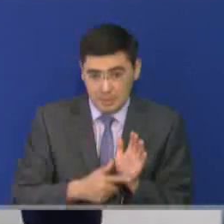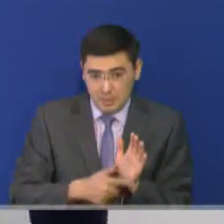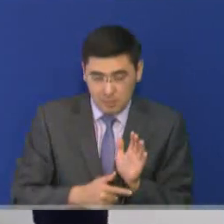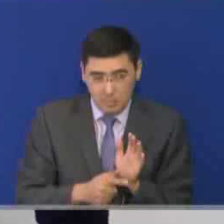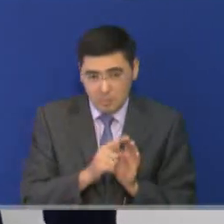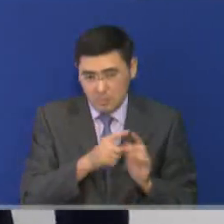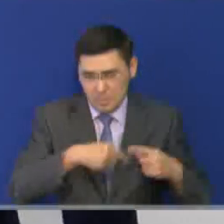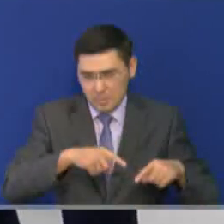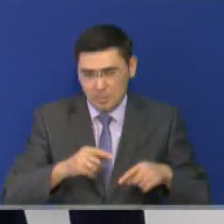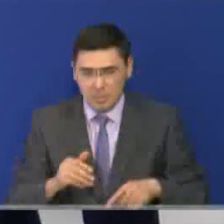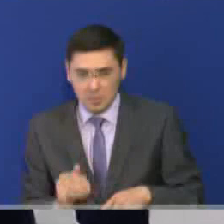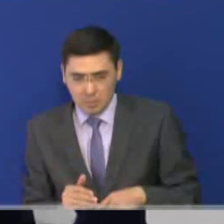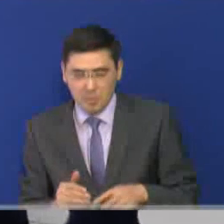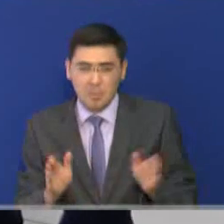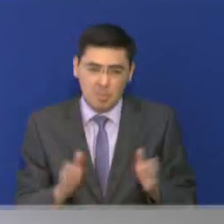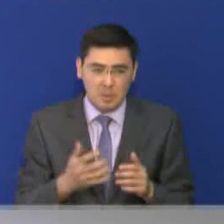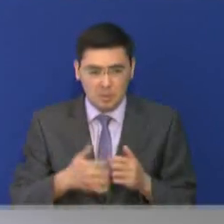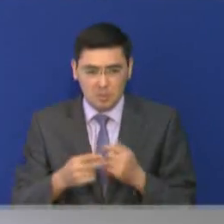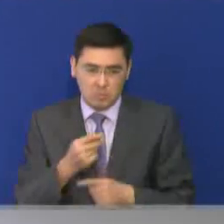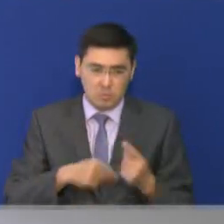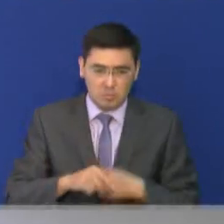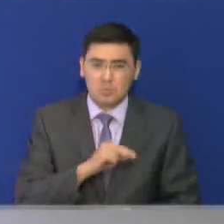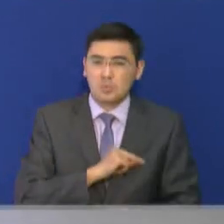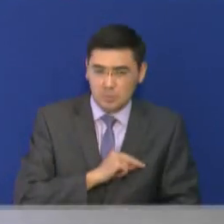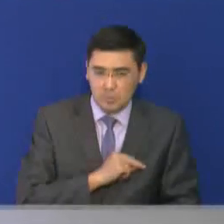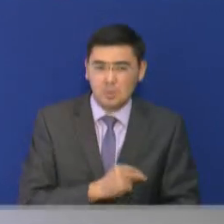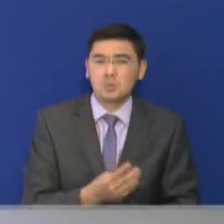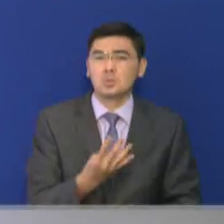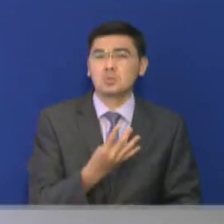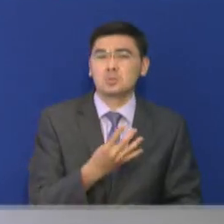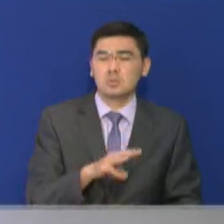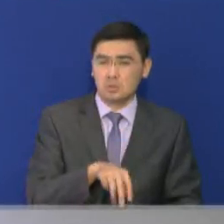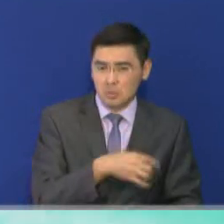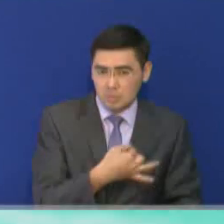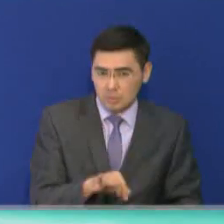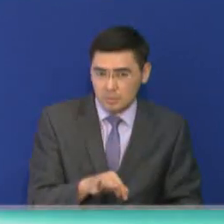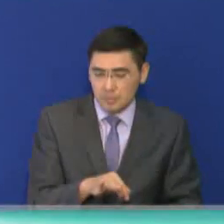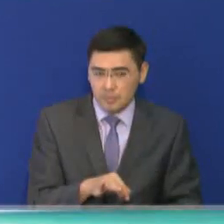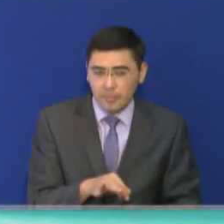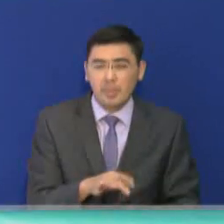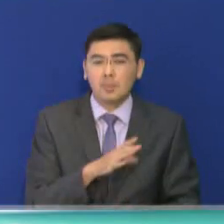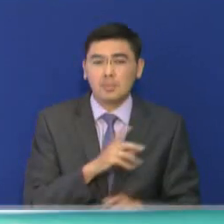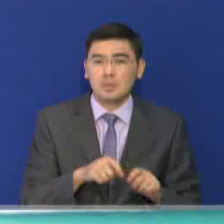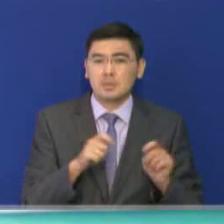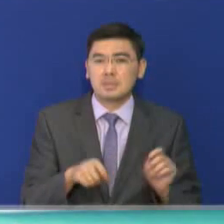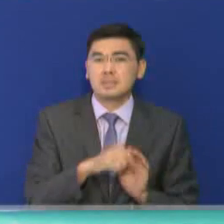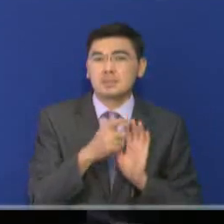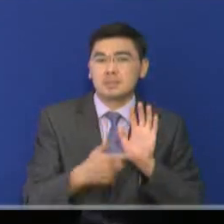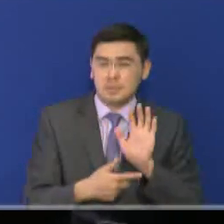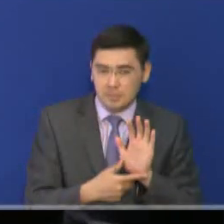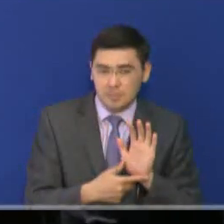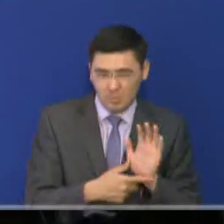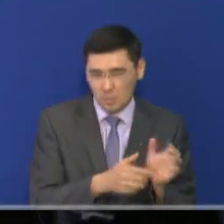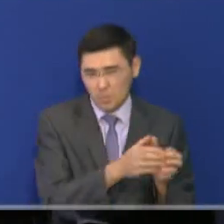предприятий малого и среднего бизнеса. 4 мая в связи с ослаблением карантина были созданы 17 мобильных групп